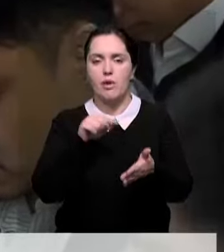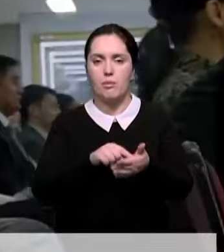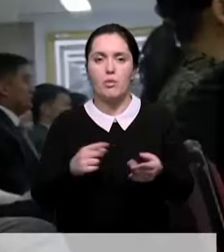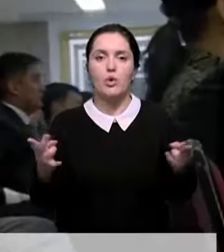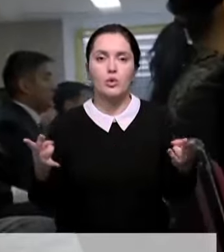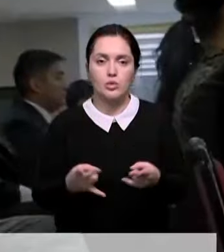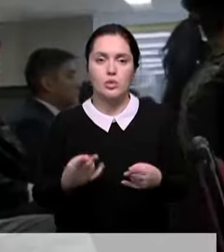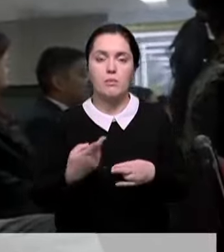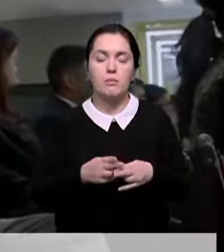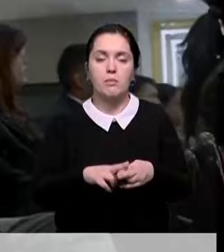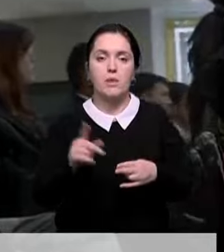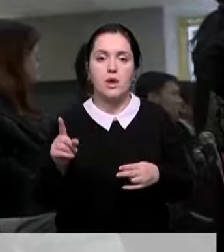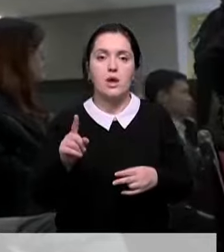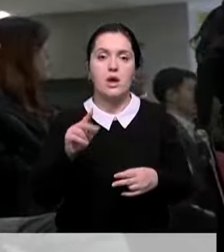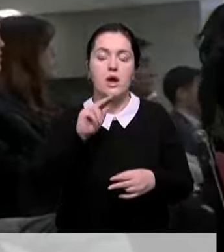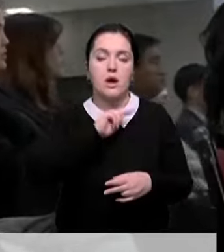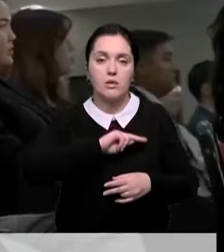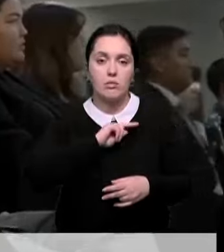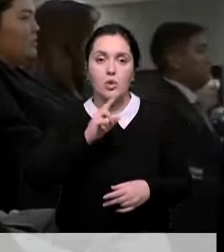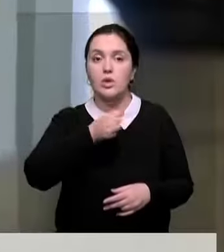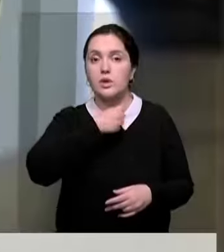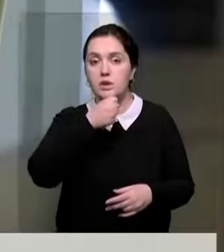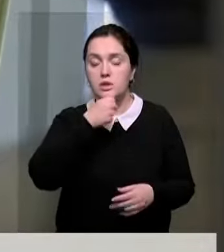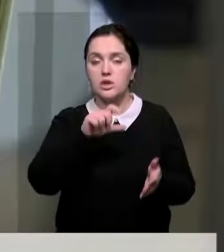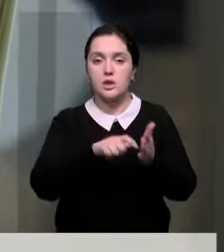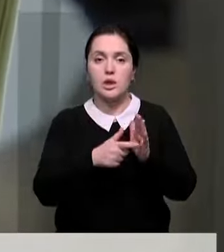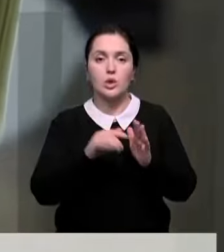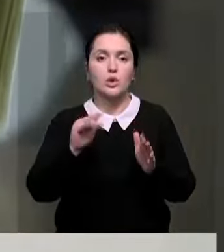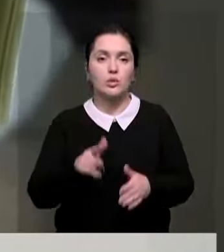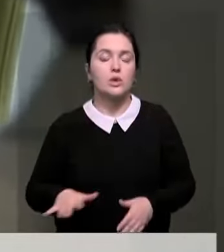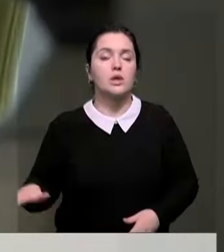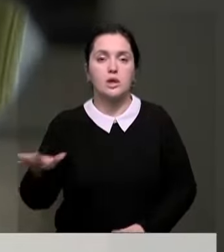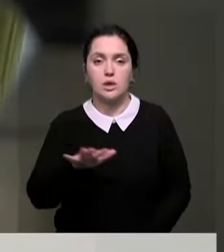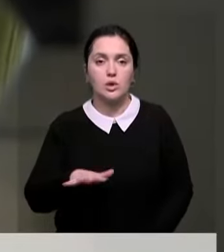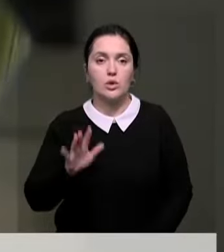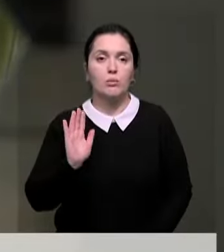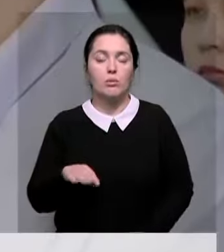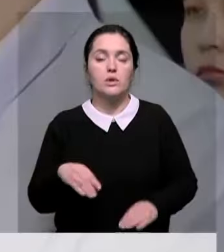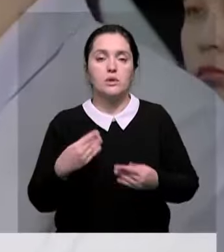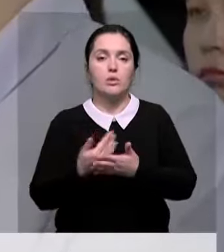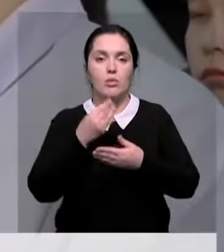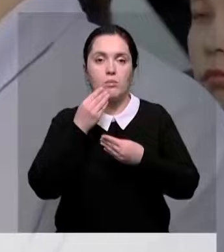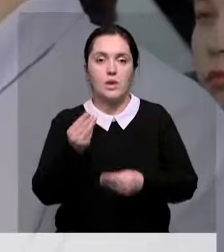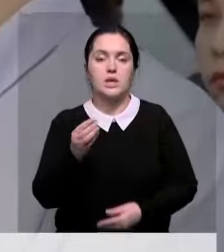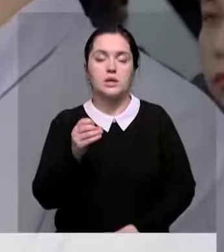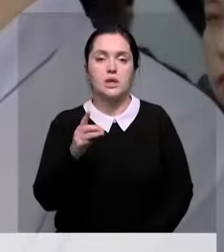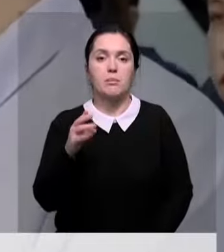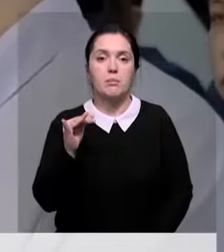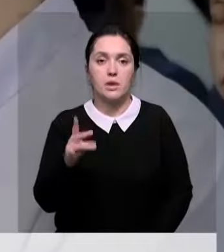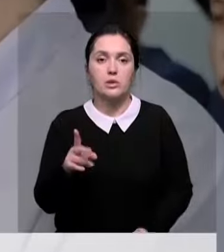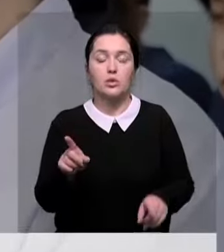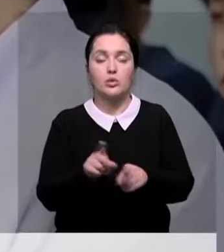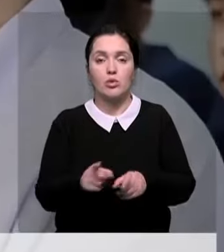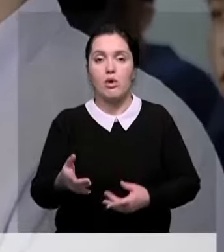необходимости проведения профориентационной работы среди старшеклассников в южных регионах, что придаст новый импульс программе «Серпын». А также